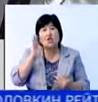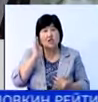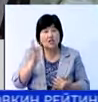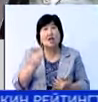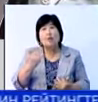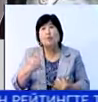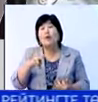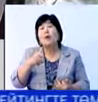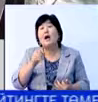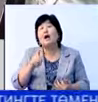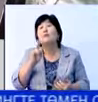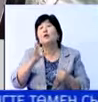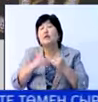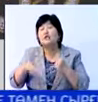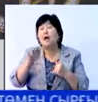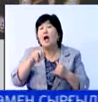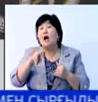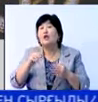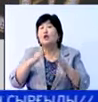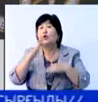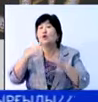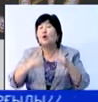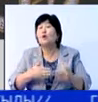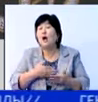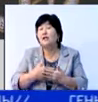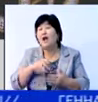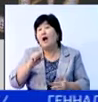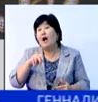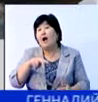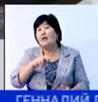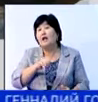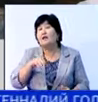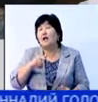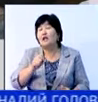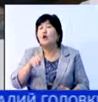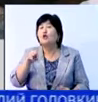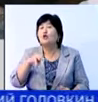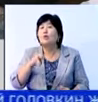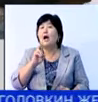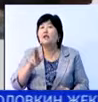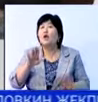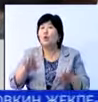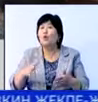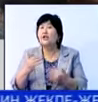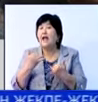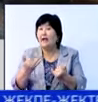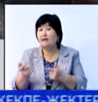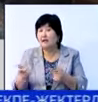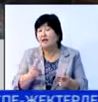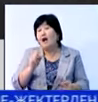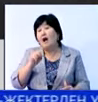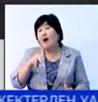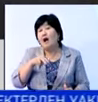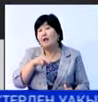бір хадисінде кім жер бетінде Алланың үйін салуға атсалса, Алла Таала ол кісіге жұмақтан орын дайындайды. Сондай-ақ Алла